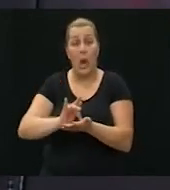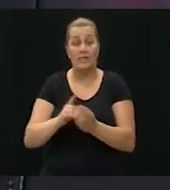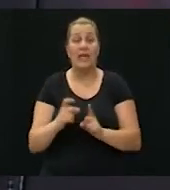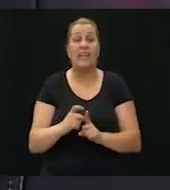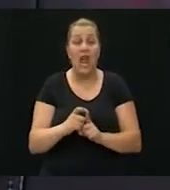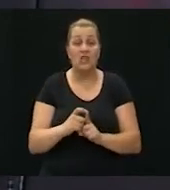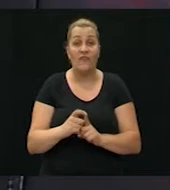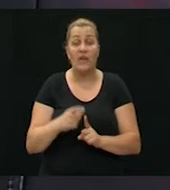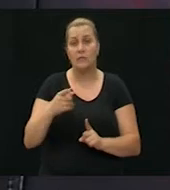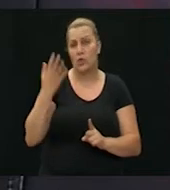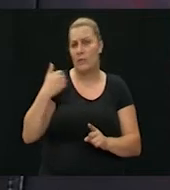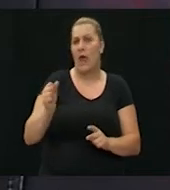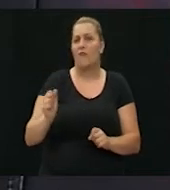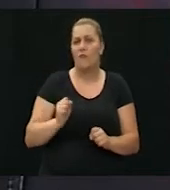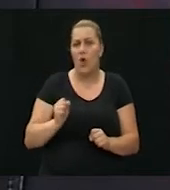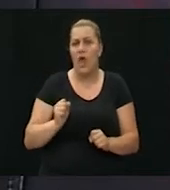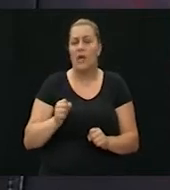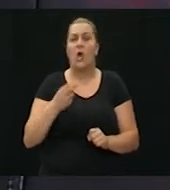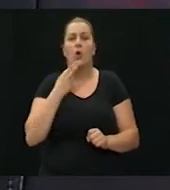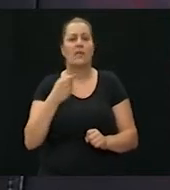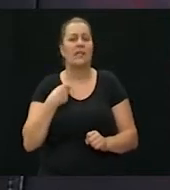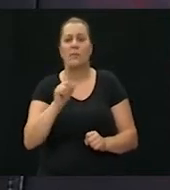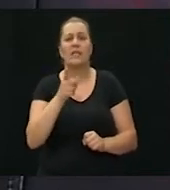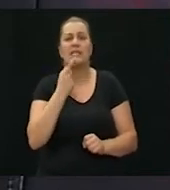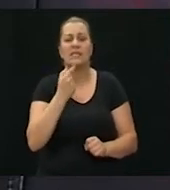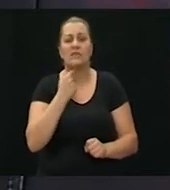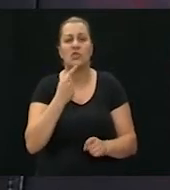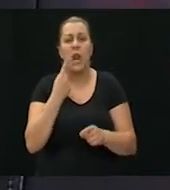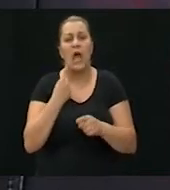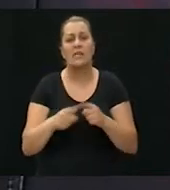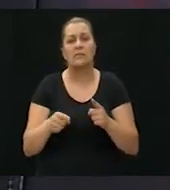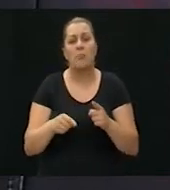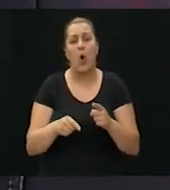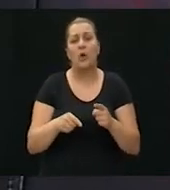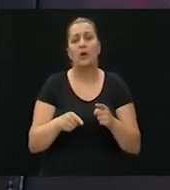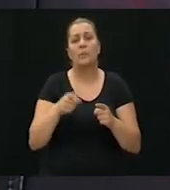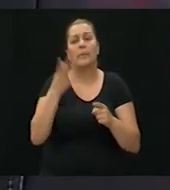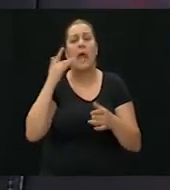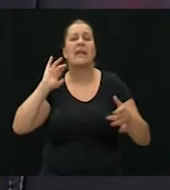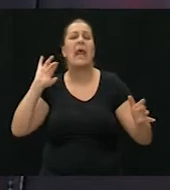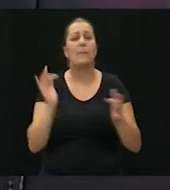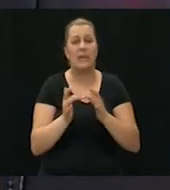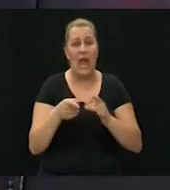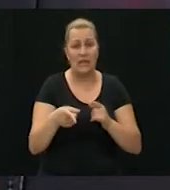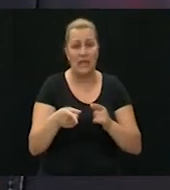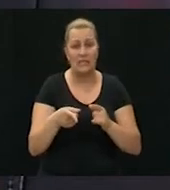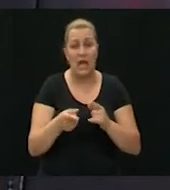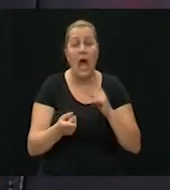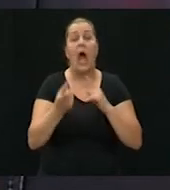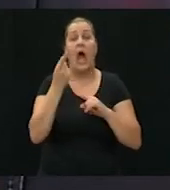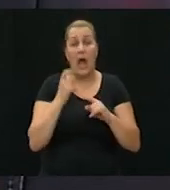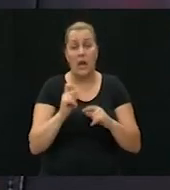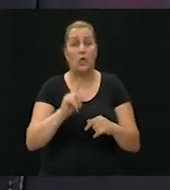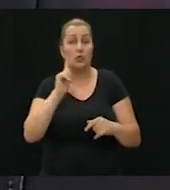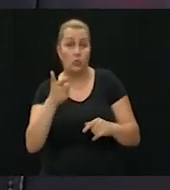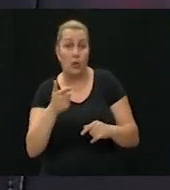kako je bio. To je bila vojarna koja nam se nije sviđala zbog jednih razloga, to je da je bila neprijateljska. A druge strane, bilo nam je drago da